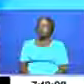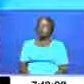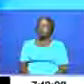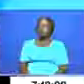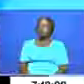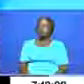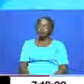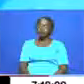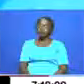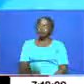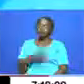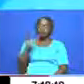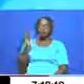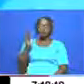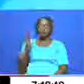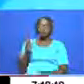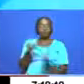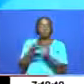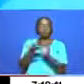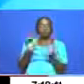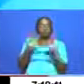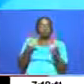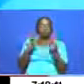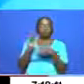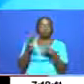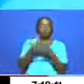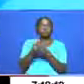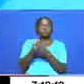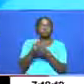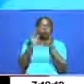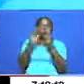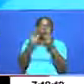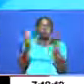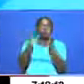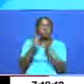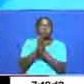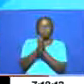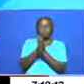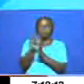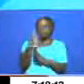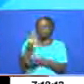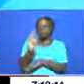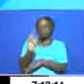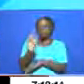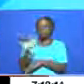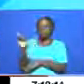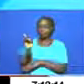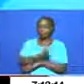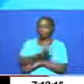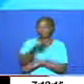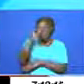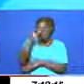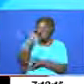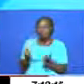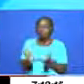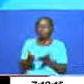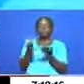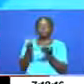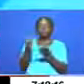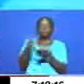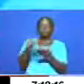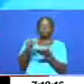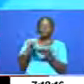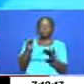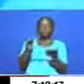Wakenya waliungana na ulimwengu mzima kuadhimisha siku ya kifua kikuu duniani, huku serikali ikihimizwa iwekeze zaidi katika